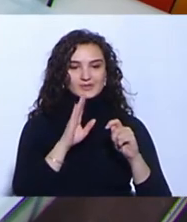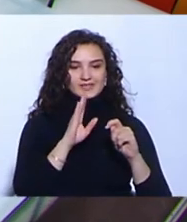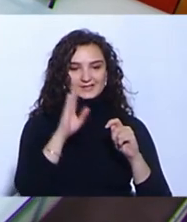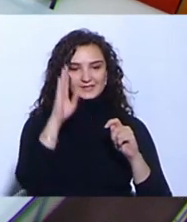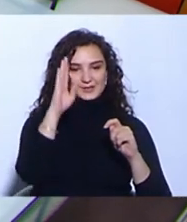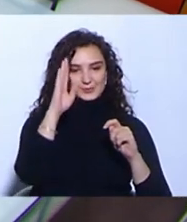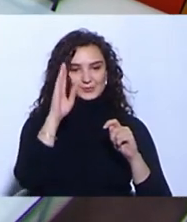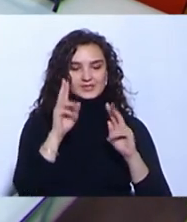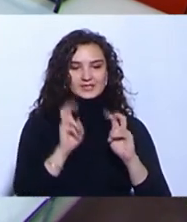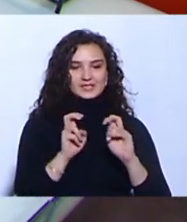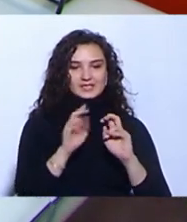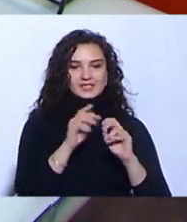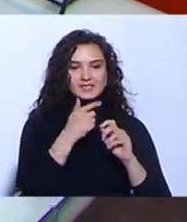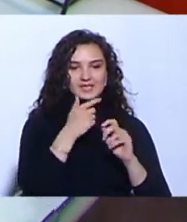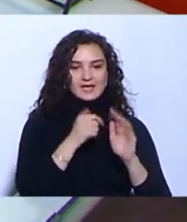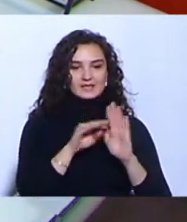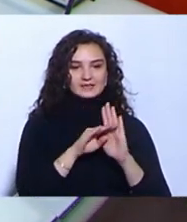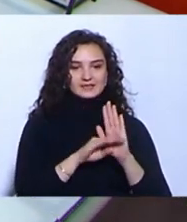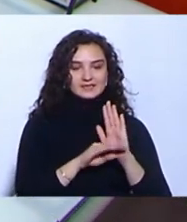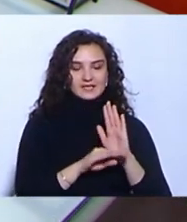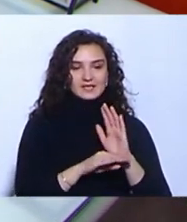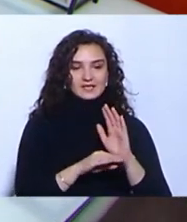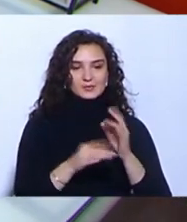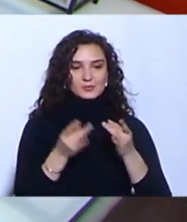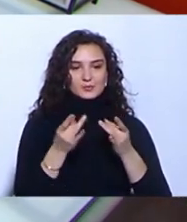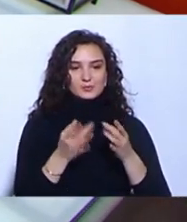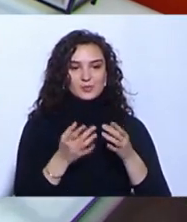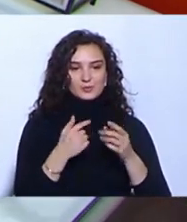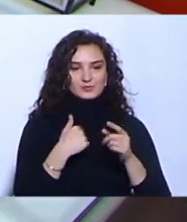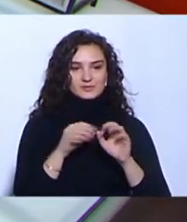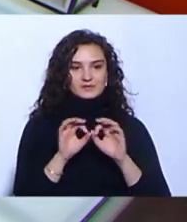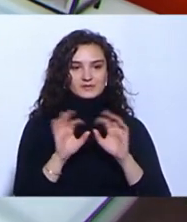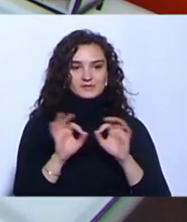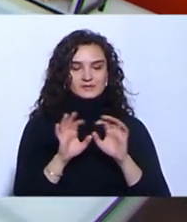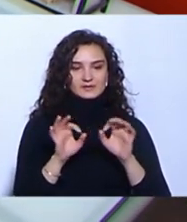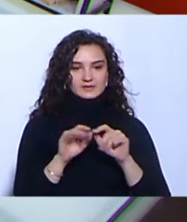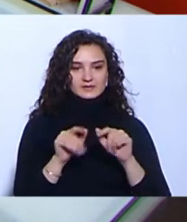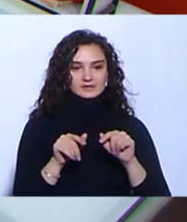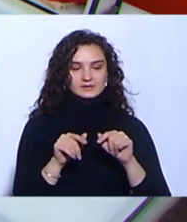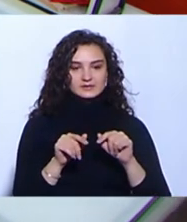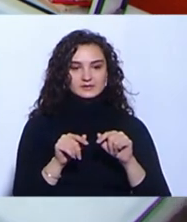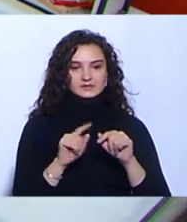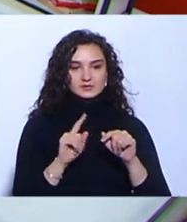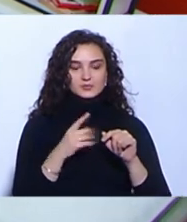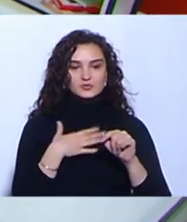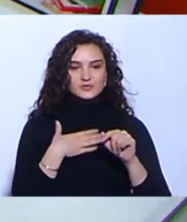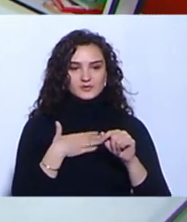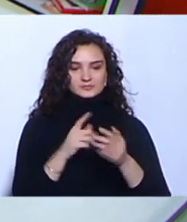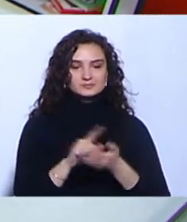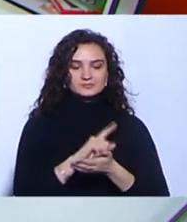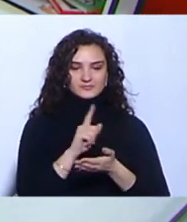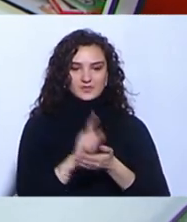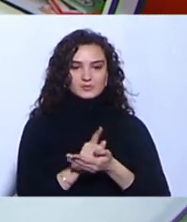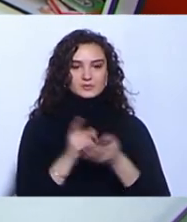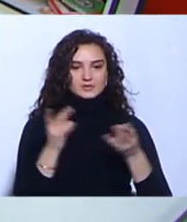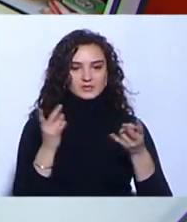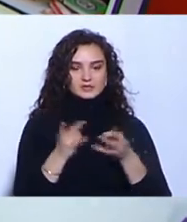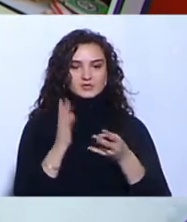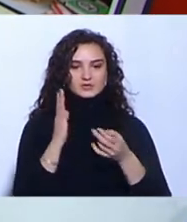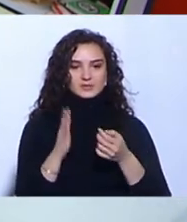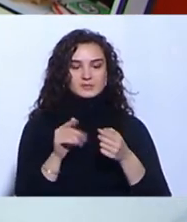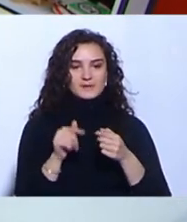ეთიკა თანმიმდევრობისას ჩამოთვლისას, უბრალოდ ხაზი გაუსვი გარკვეულ წილად, რომ ჩვენ აუცილებლად